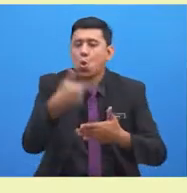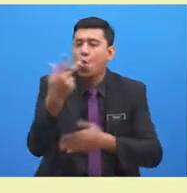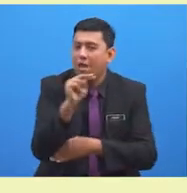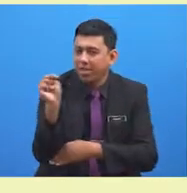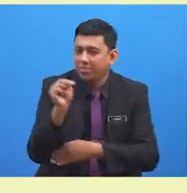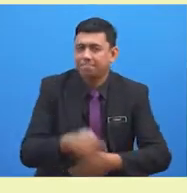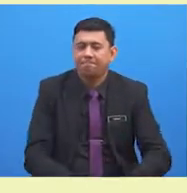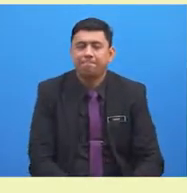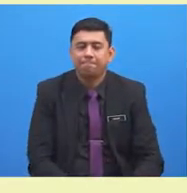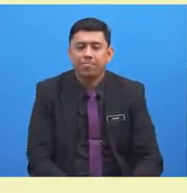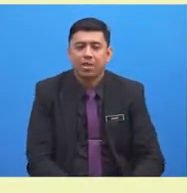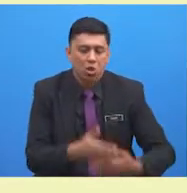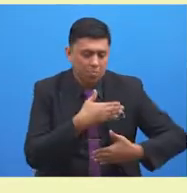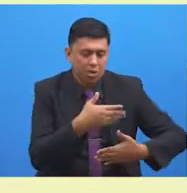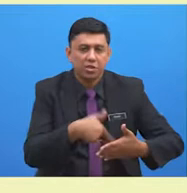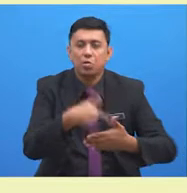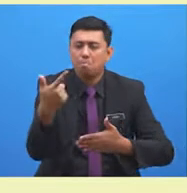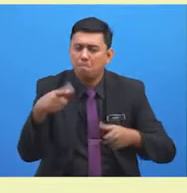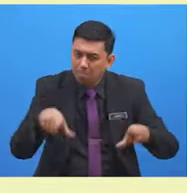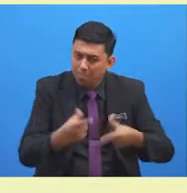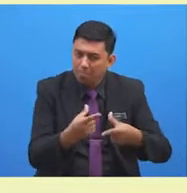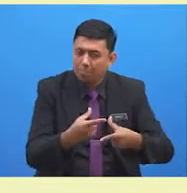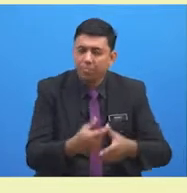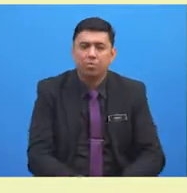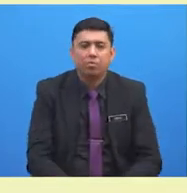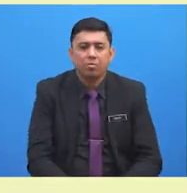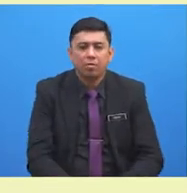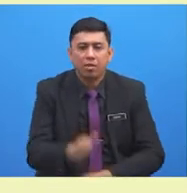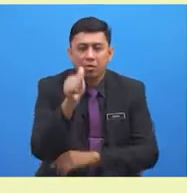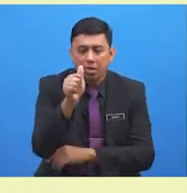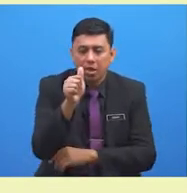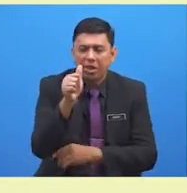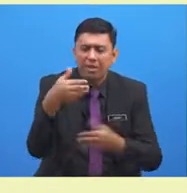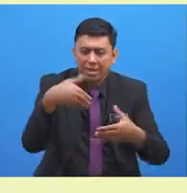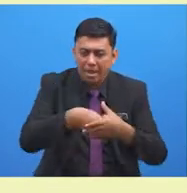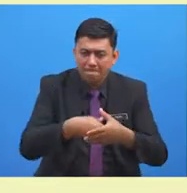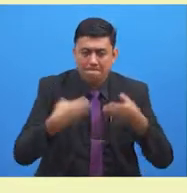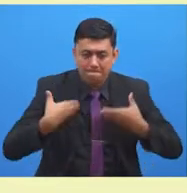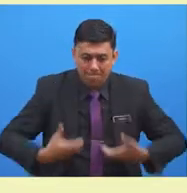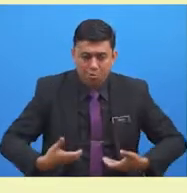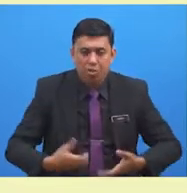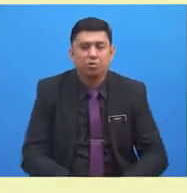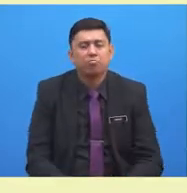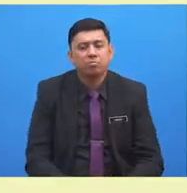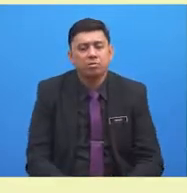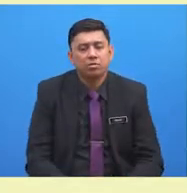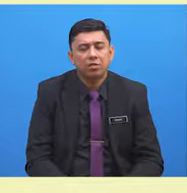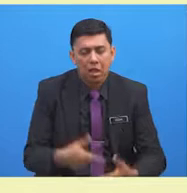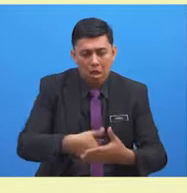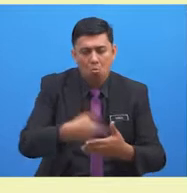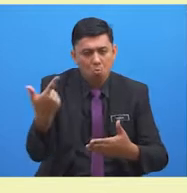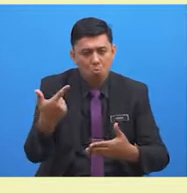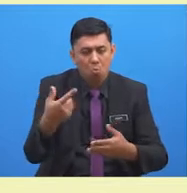luaran. Respirasi luaran berlaku di alveolus dalam paru-paru. Semasa respirasi